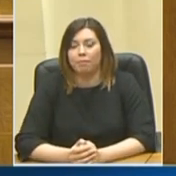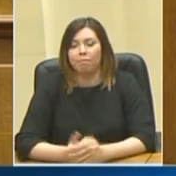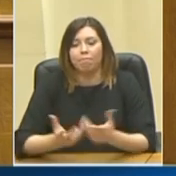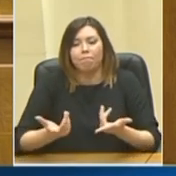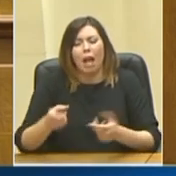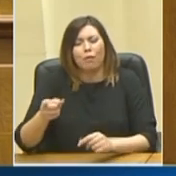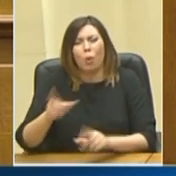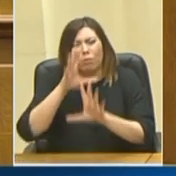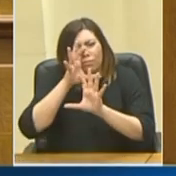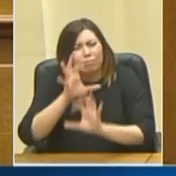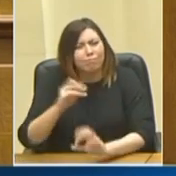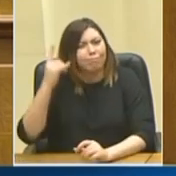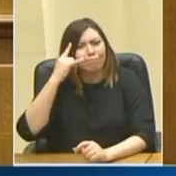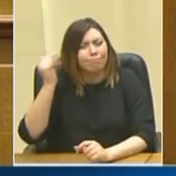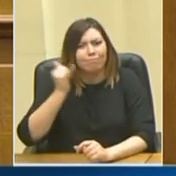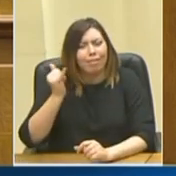Αυτό δεν το καταλαβαίνω.